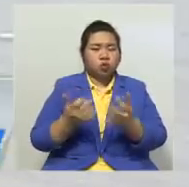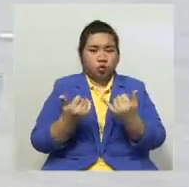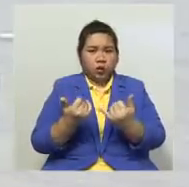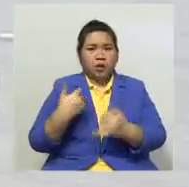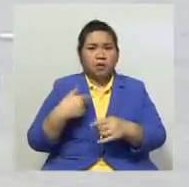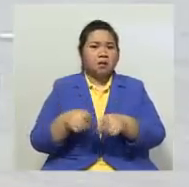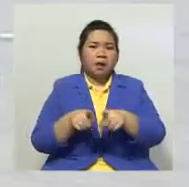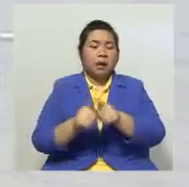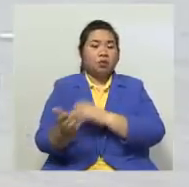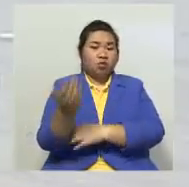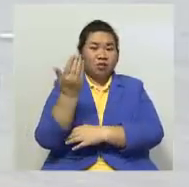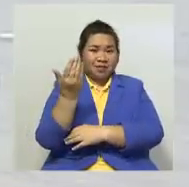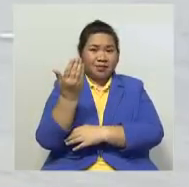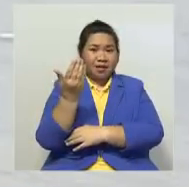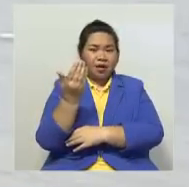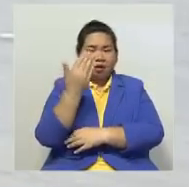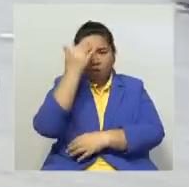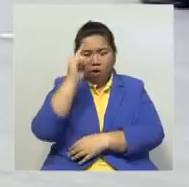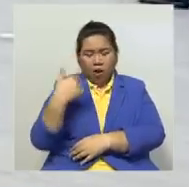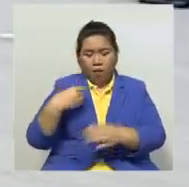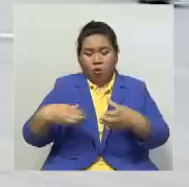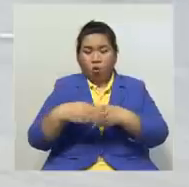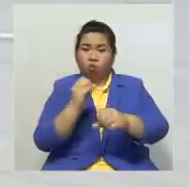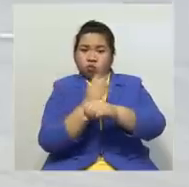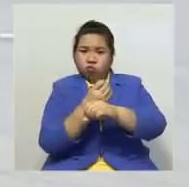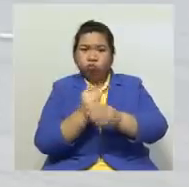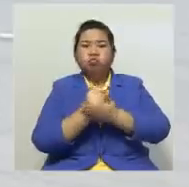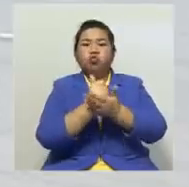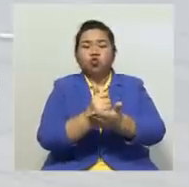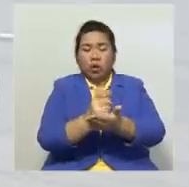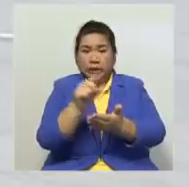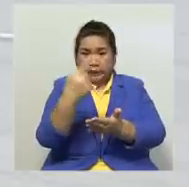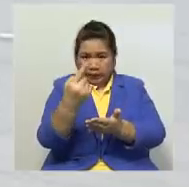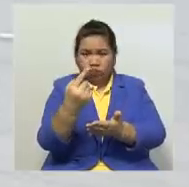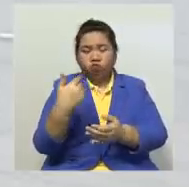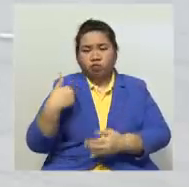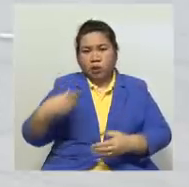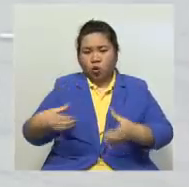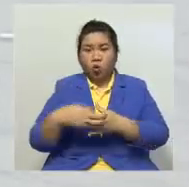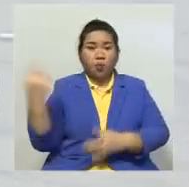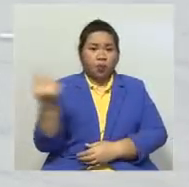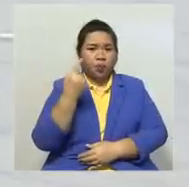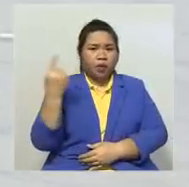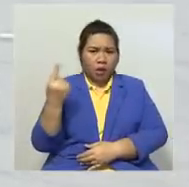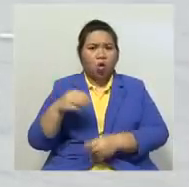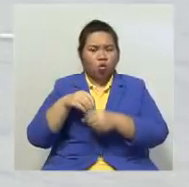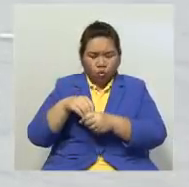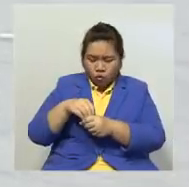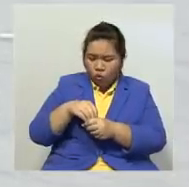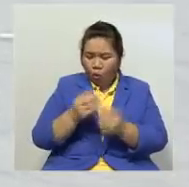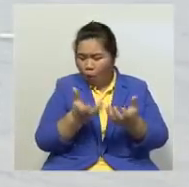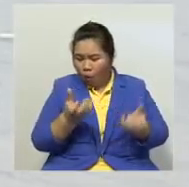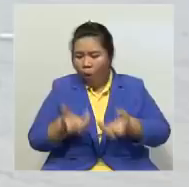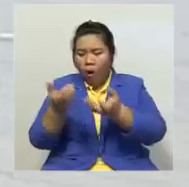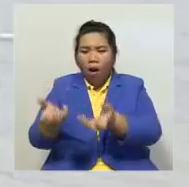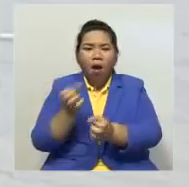คงคึกคักตั้งแต่ช่วงเช้าเพราะว่าหลังจากที่ทีมกู้ภัยชุดแรกได้เข้าไปแล้วนะคะยังมีประชาชนนักท่องเที่ยวทยอยมาบริจาคสิ่งของและเงิน